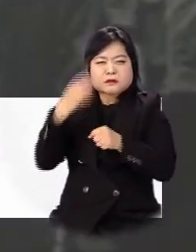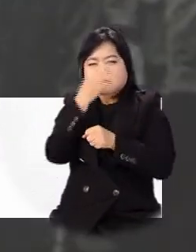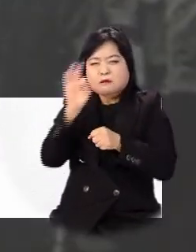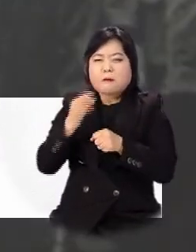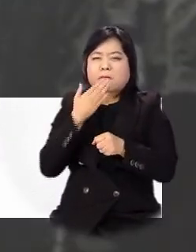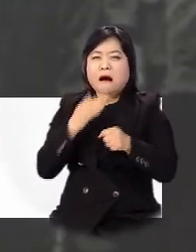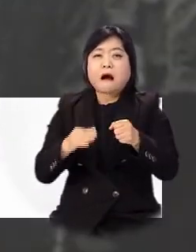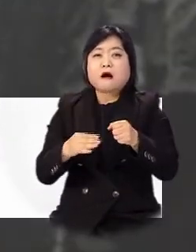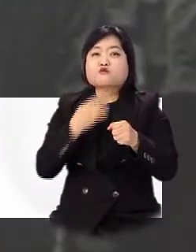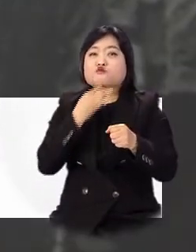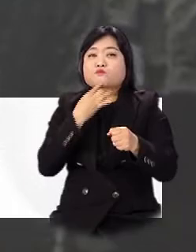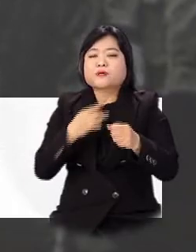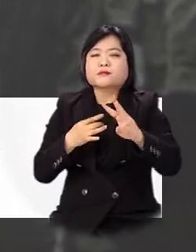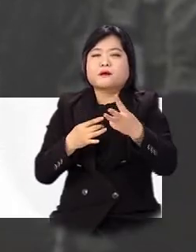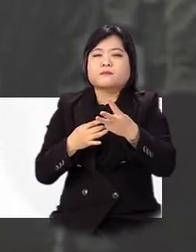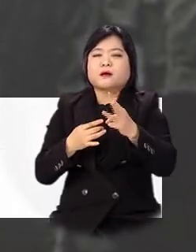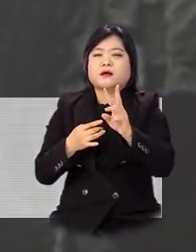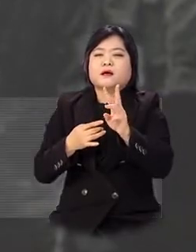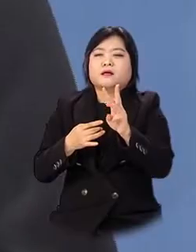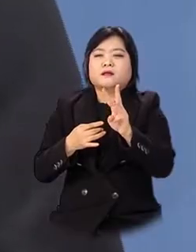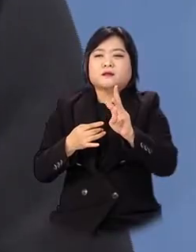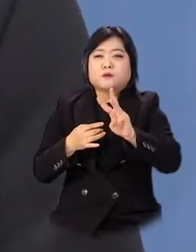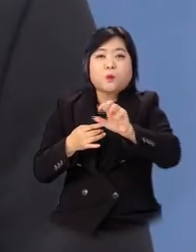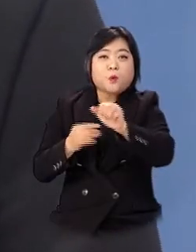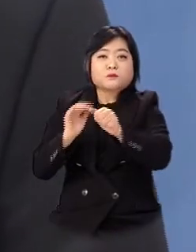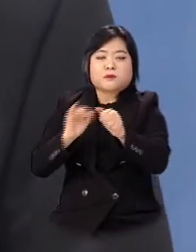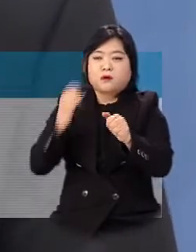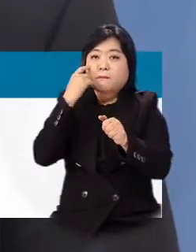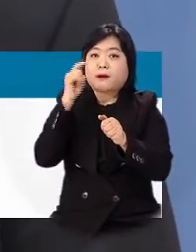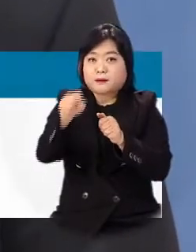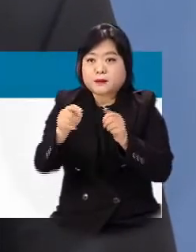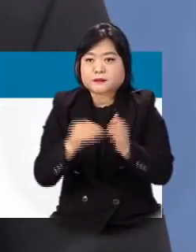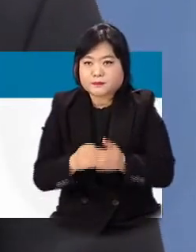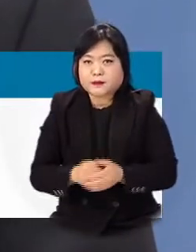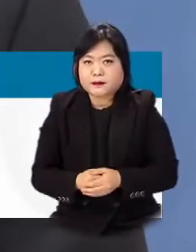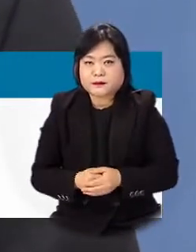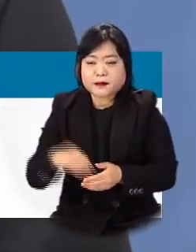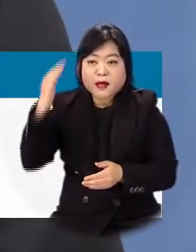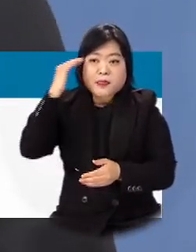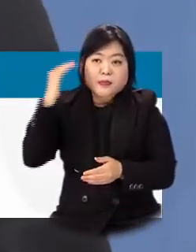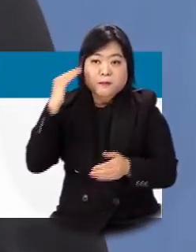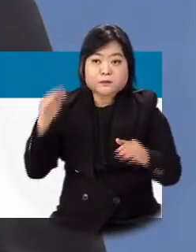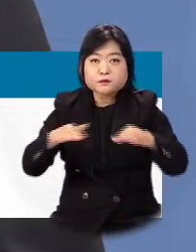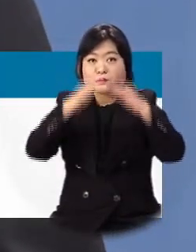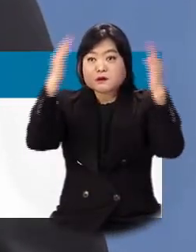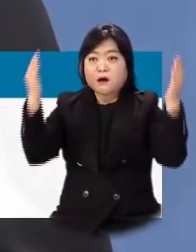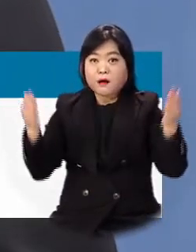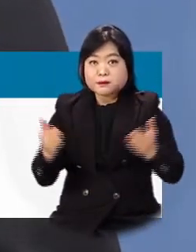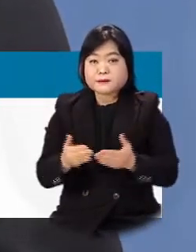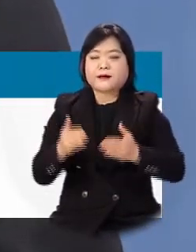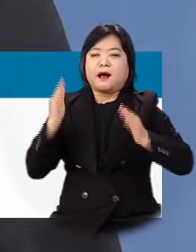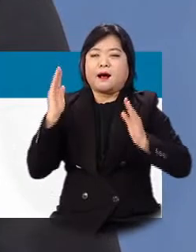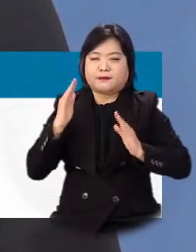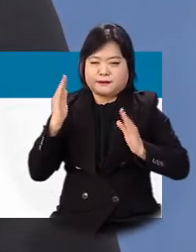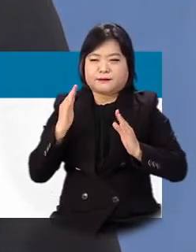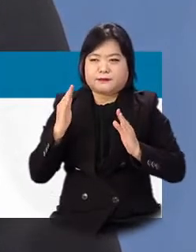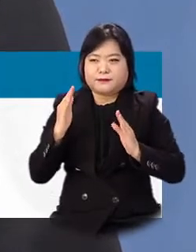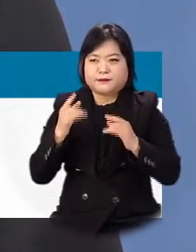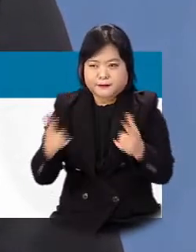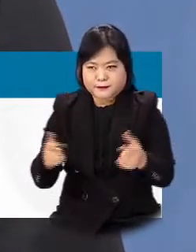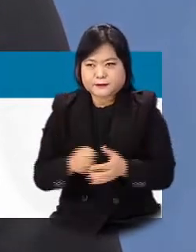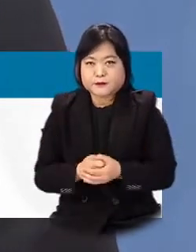인물 350여 명을 발굴했습니다. 대한민국의 전체의 그